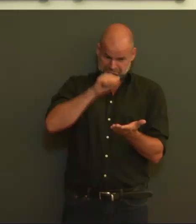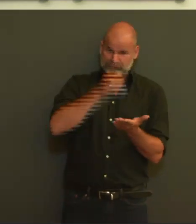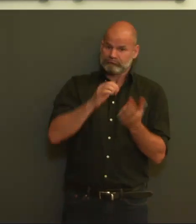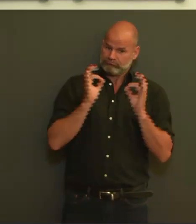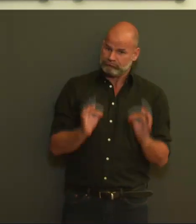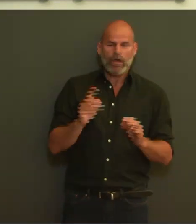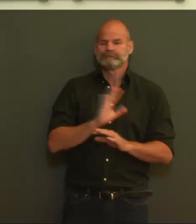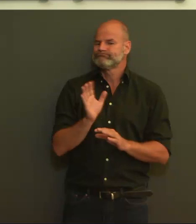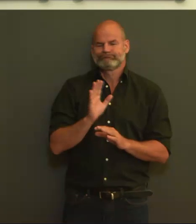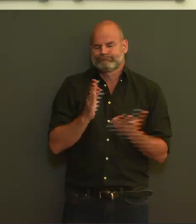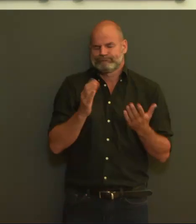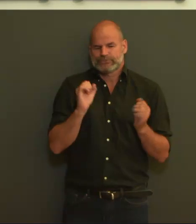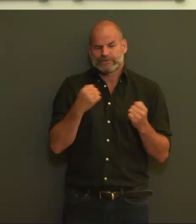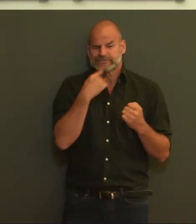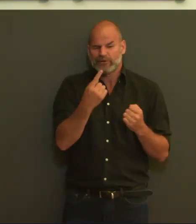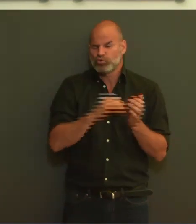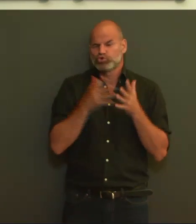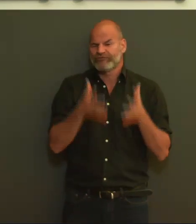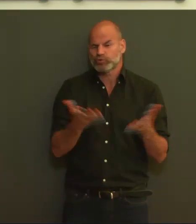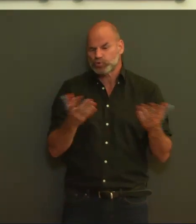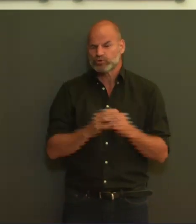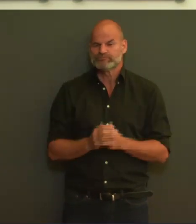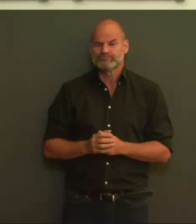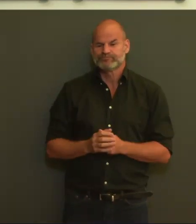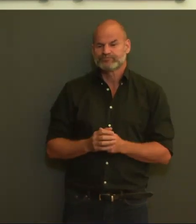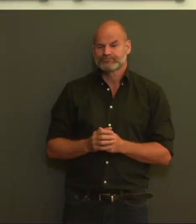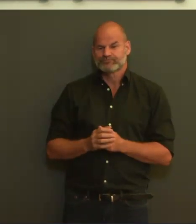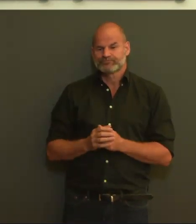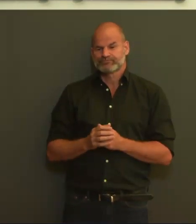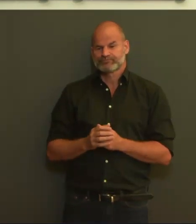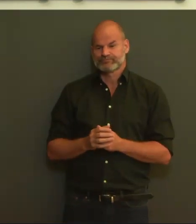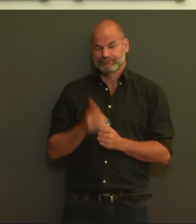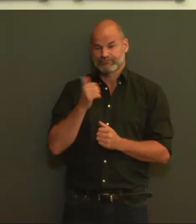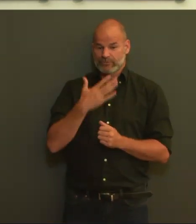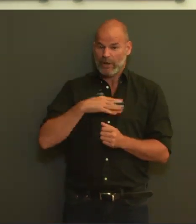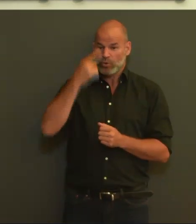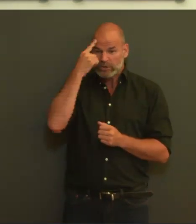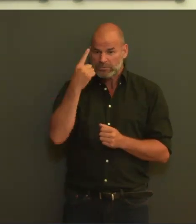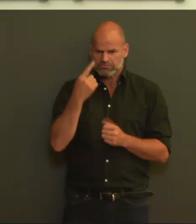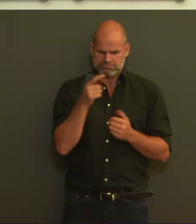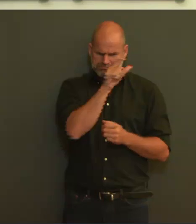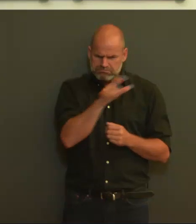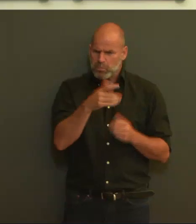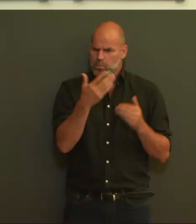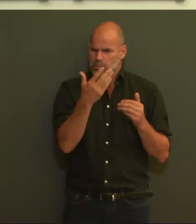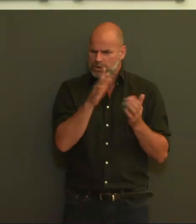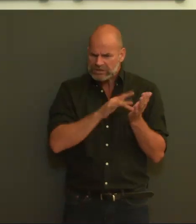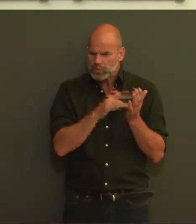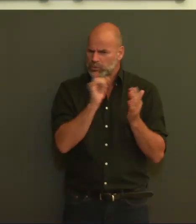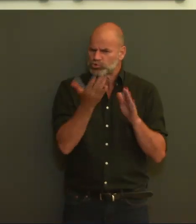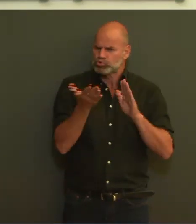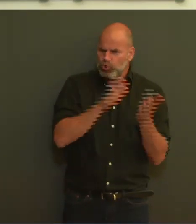stellen wat de relatieve bijdrage geweest is van elk van deze factoren. We blijven deze toestand natuurlijk verder